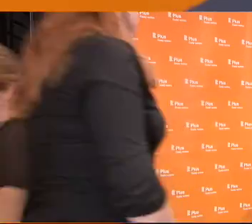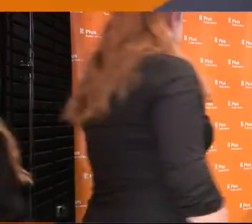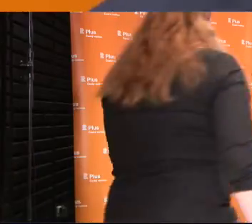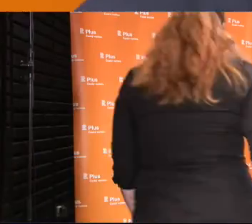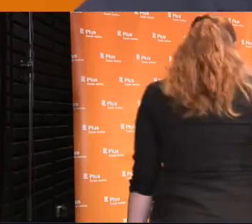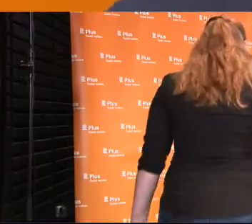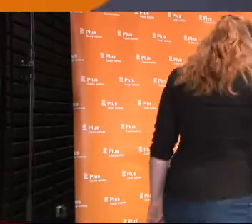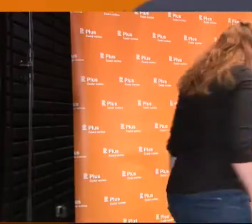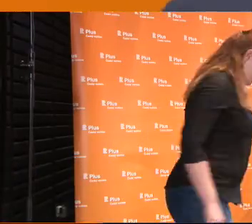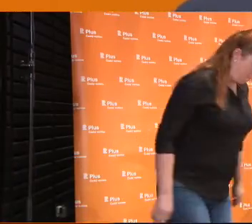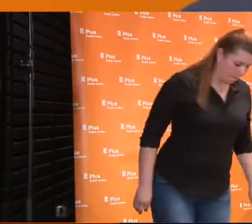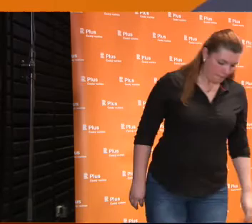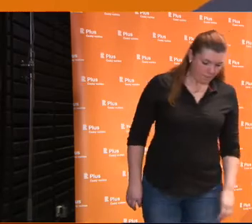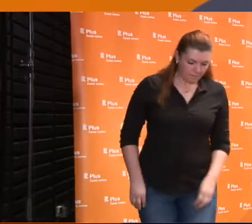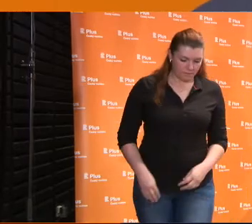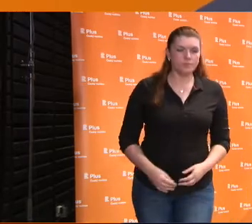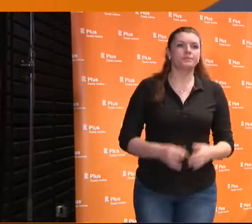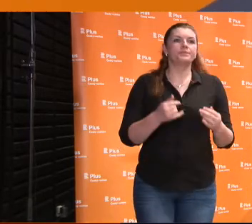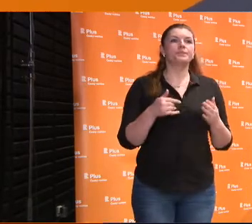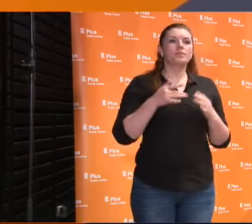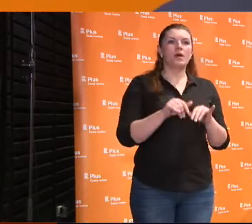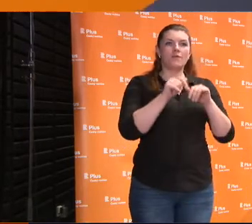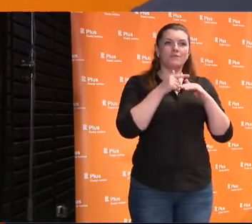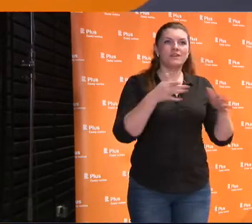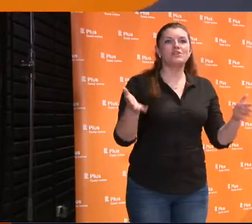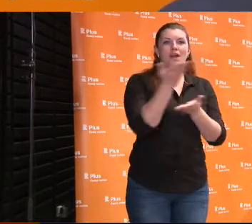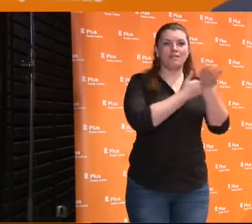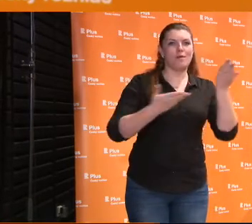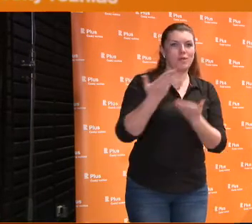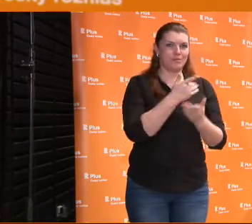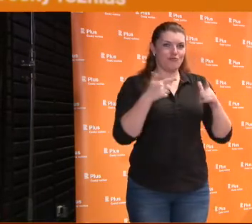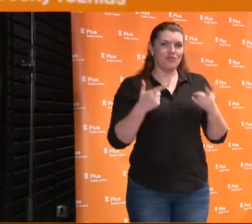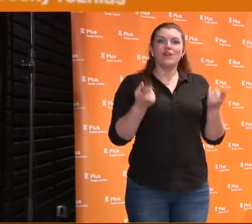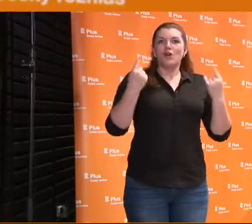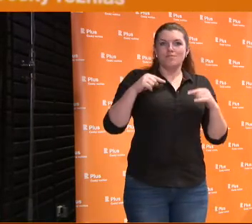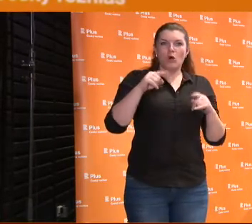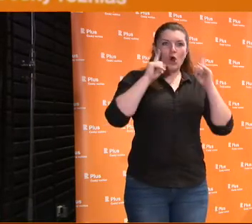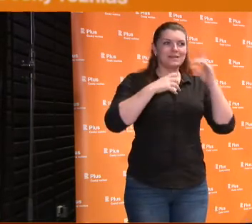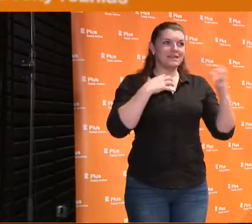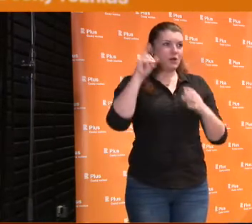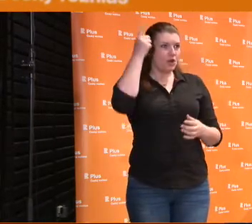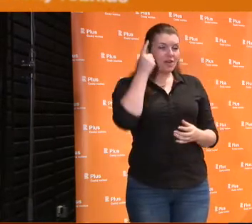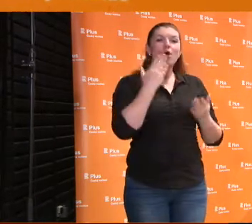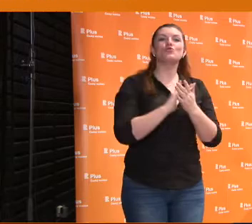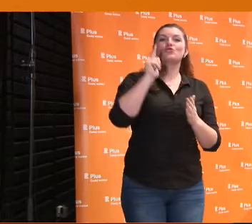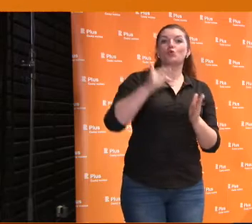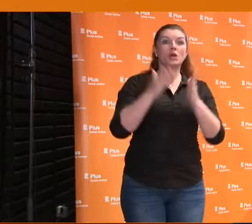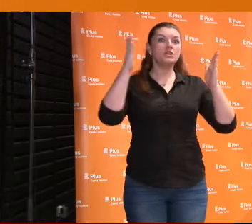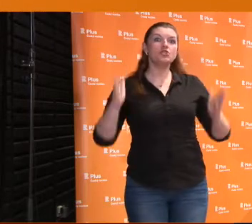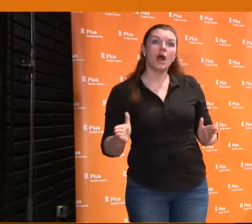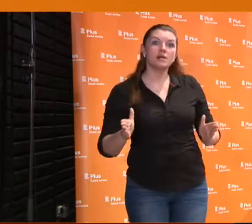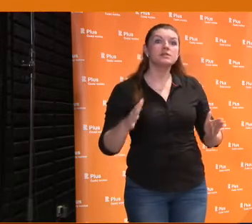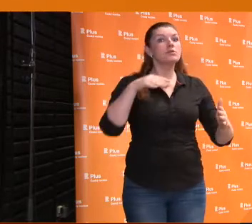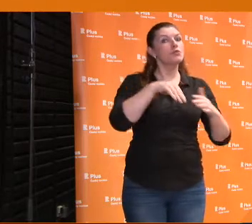veřejné debaty živě vysílané z Horáckého divadla v Jihlavě se přesouváme ke druhému bloku. Jehož otázka zní, osvobodí nás